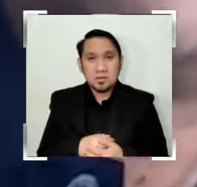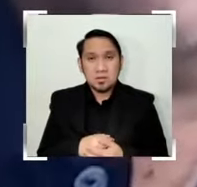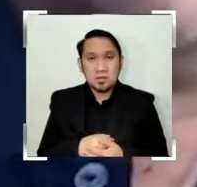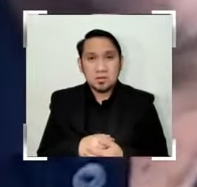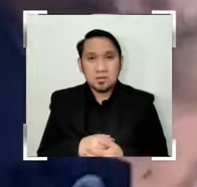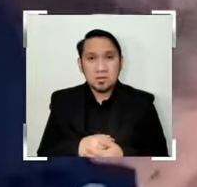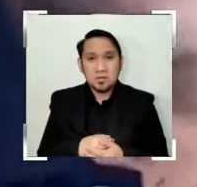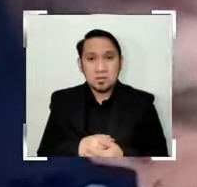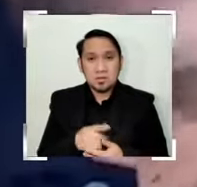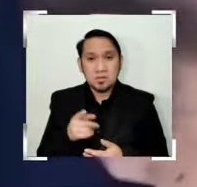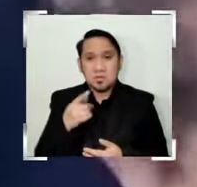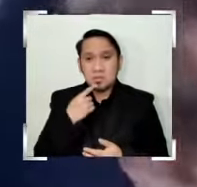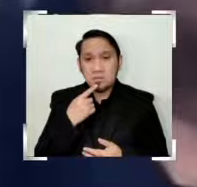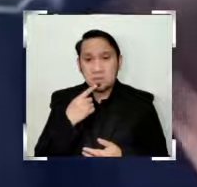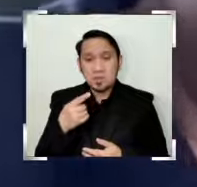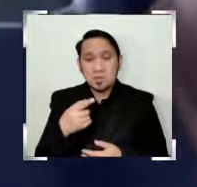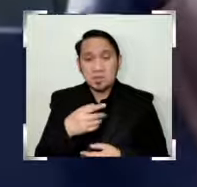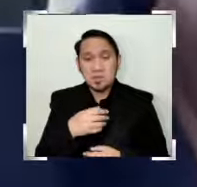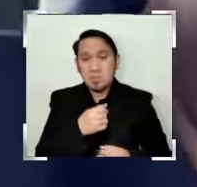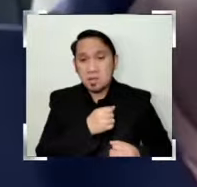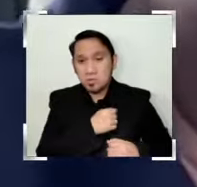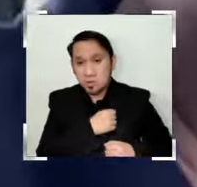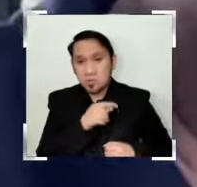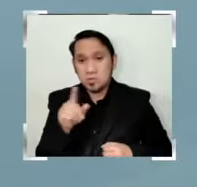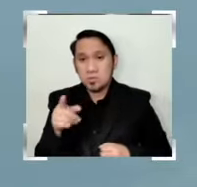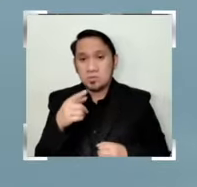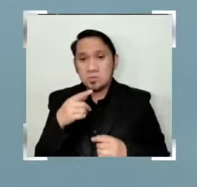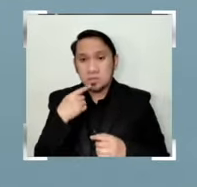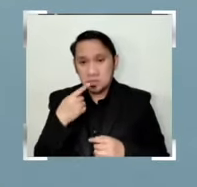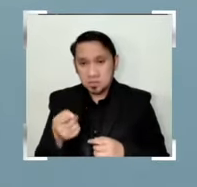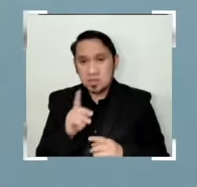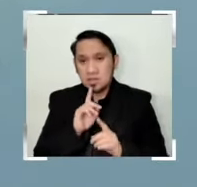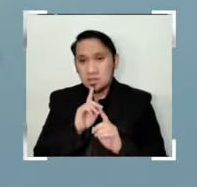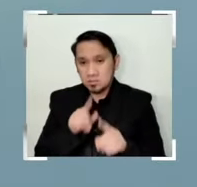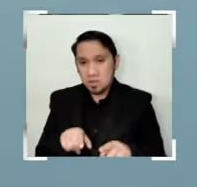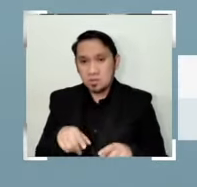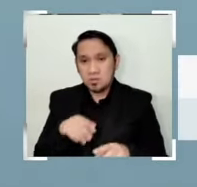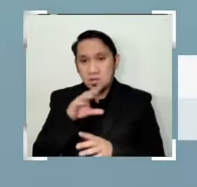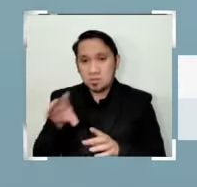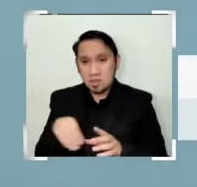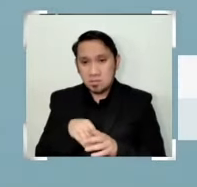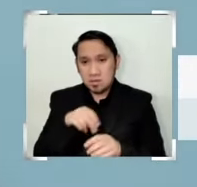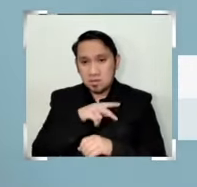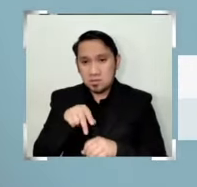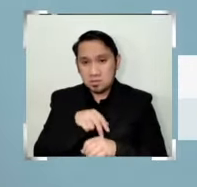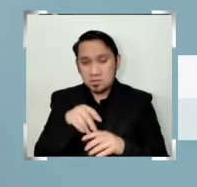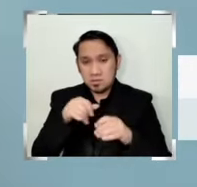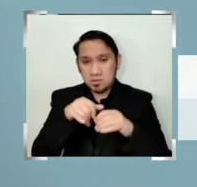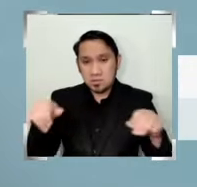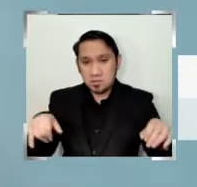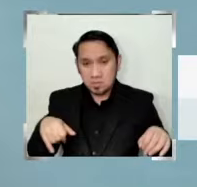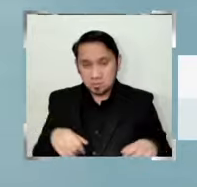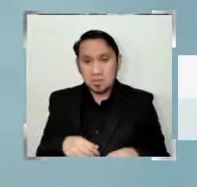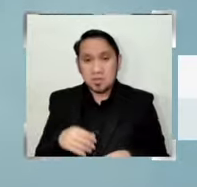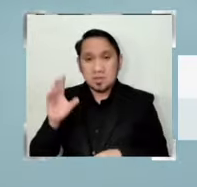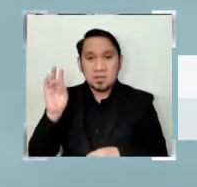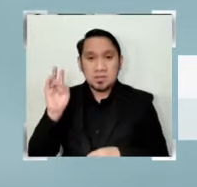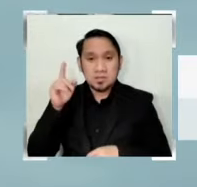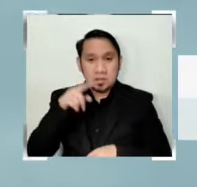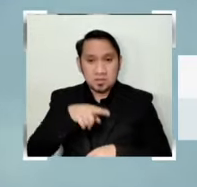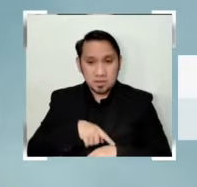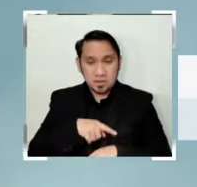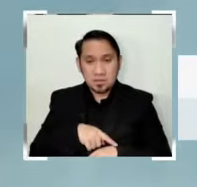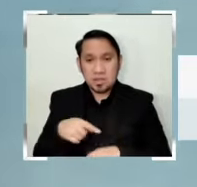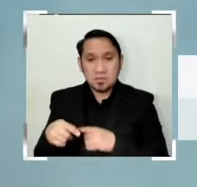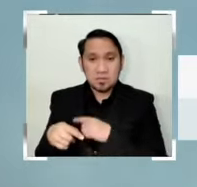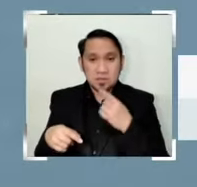ito sa loob ng ating exclusive economic zone. 7 itong ginawa ng China Coast Guard sa buong Maritime Domain Awareness